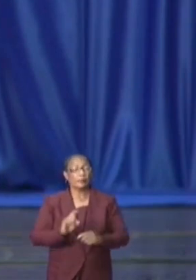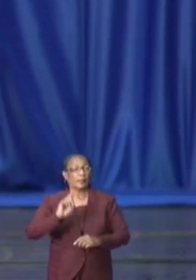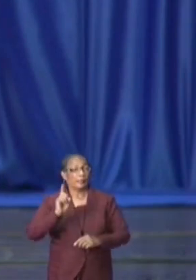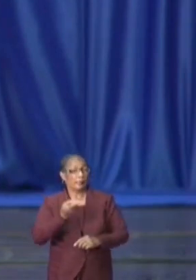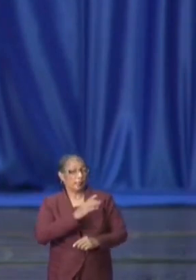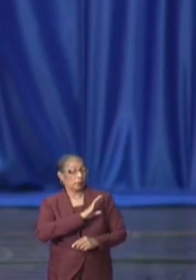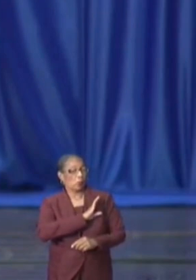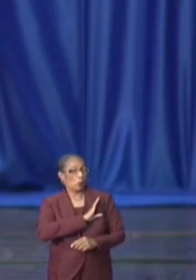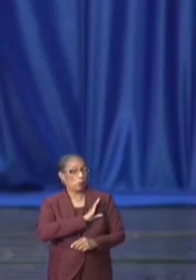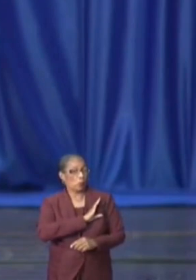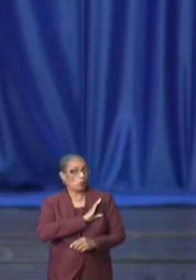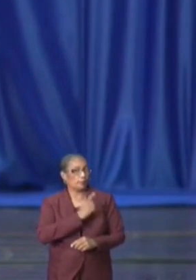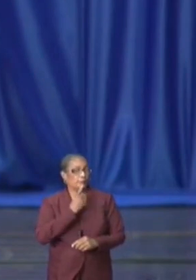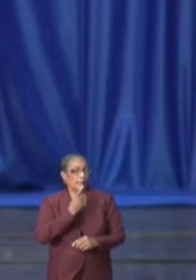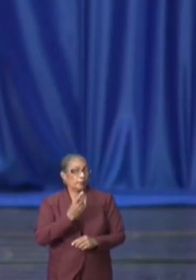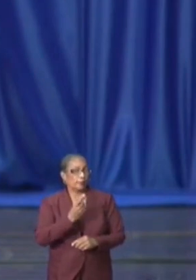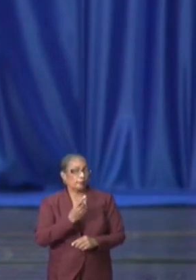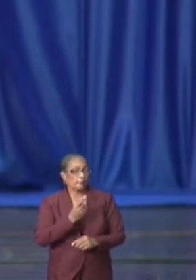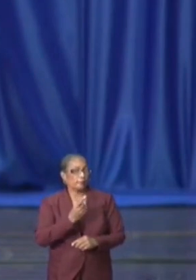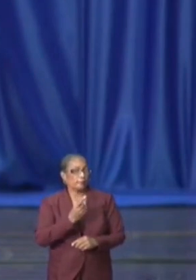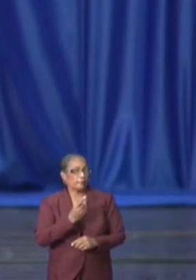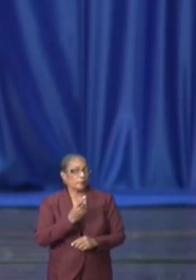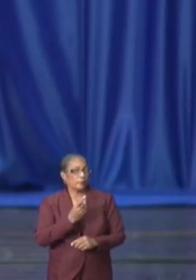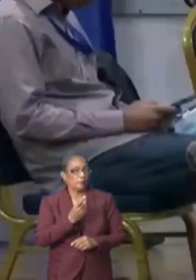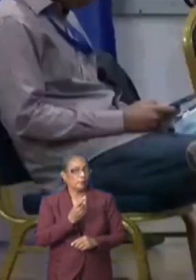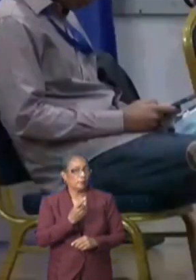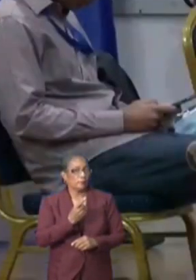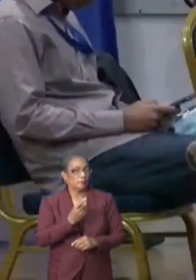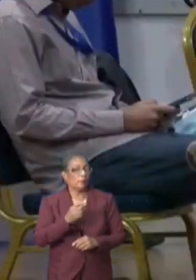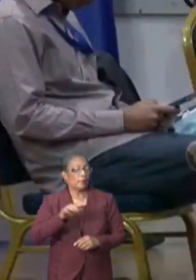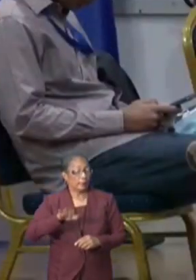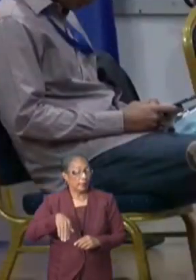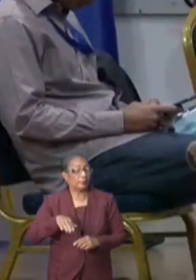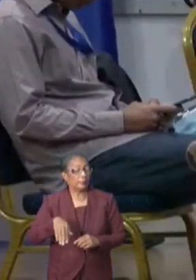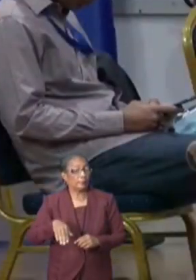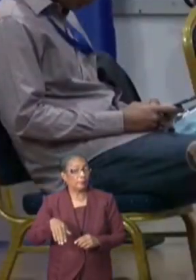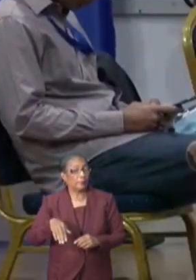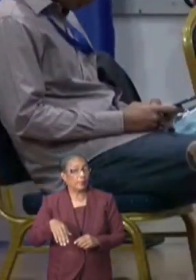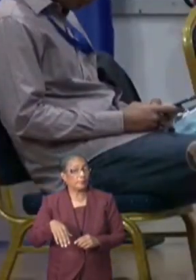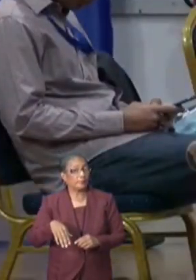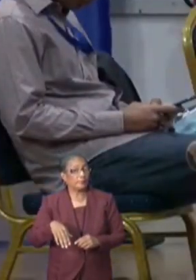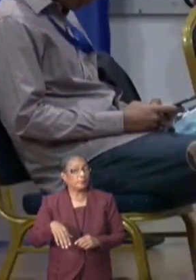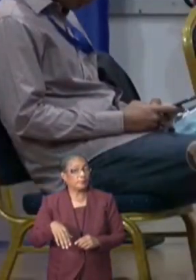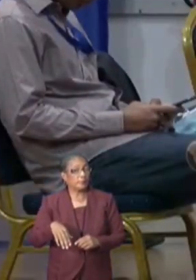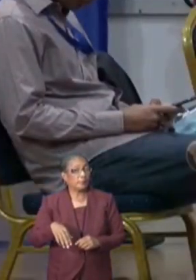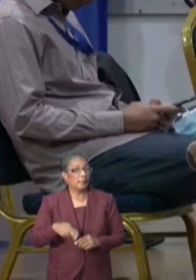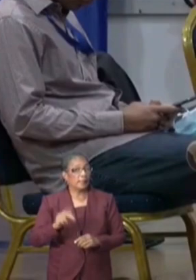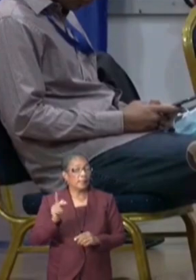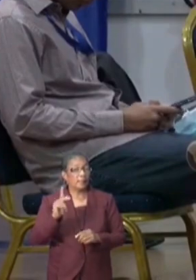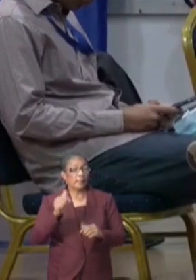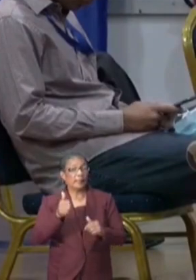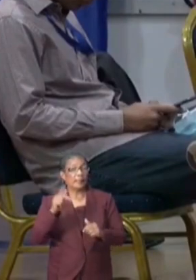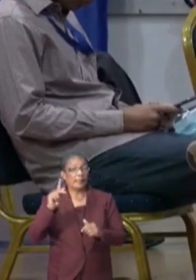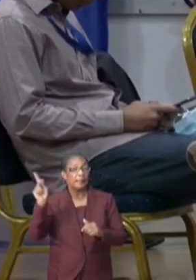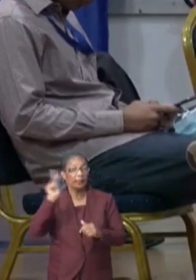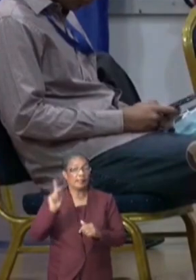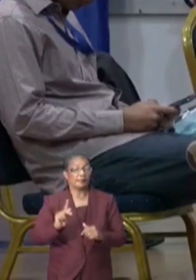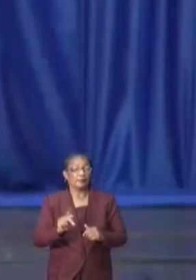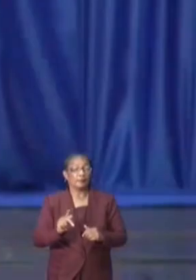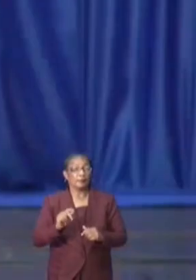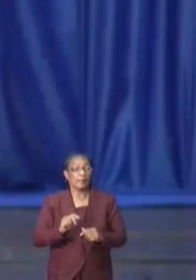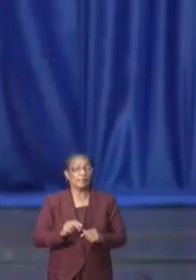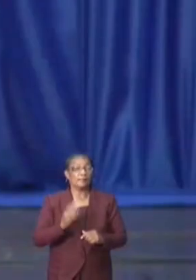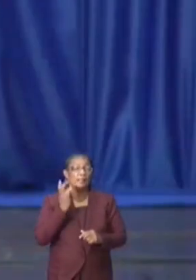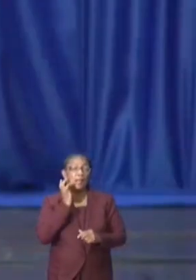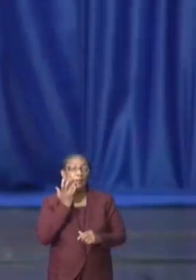Daarnaast kan ik ook verwijzen naar de recentelijke elektrificatie en watervoorziening